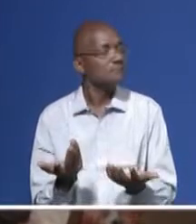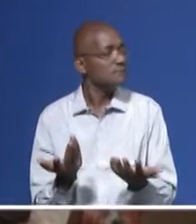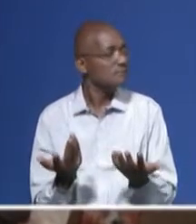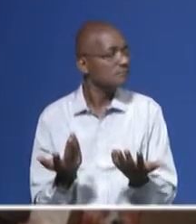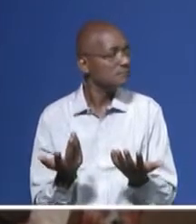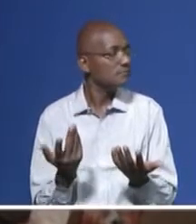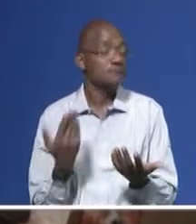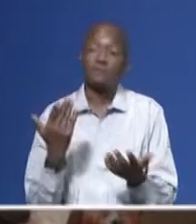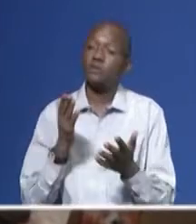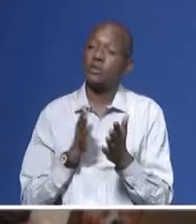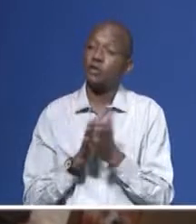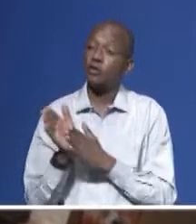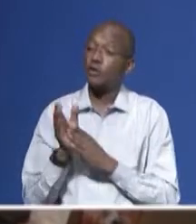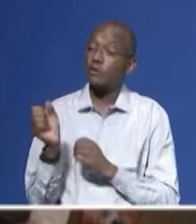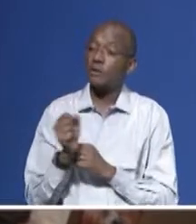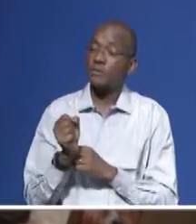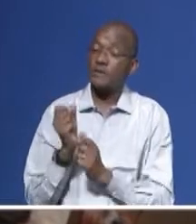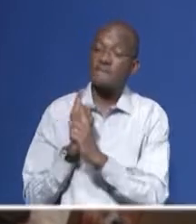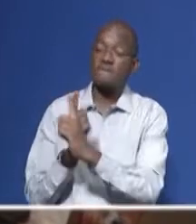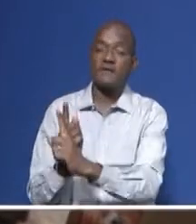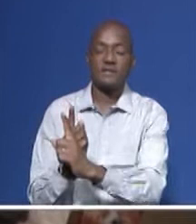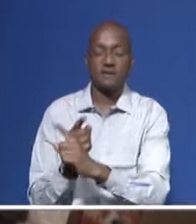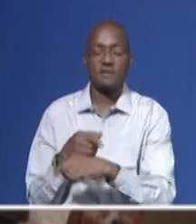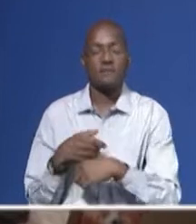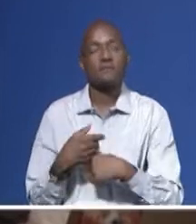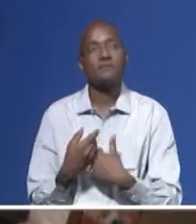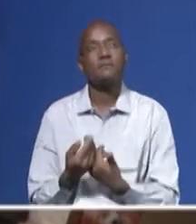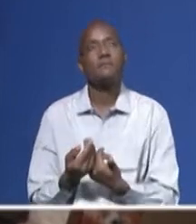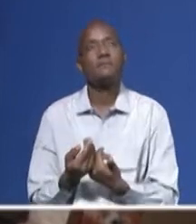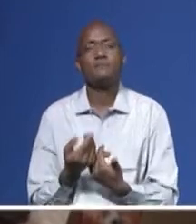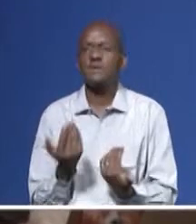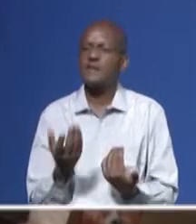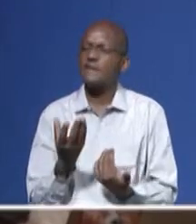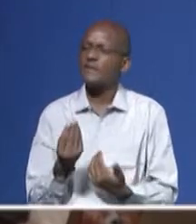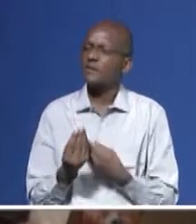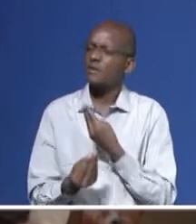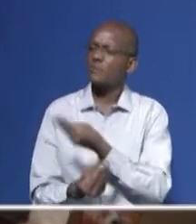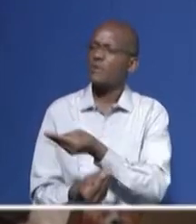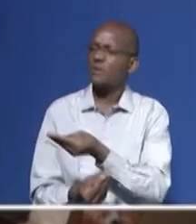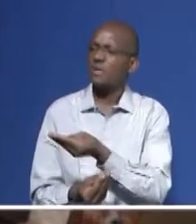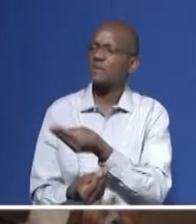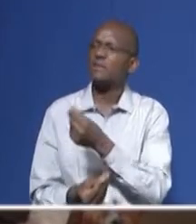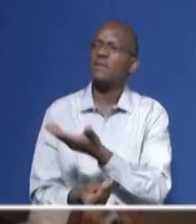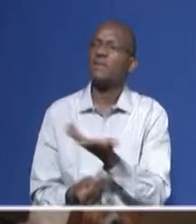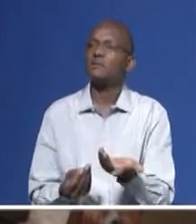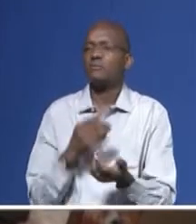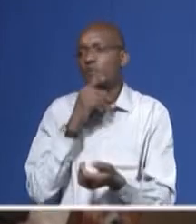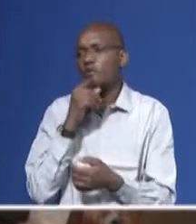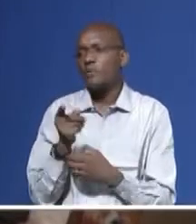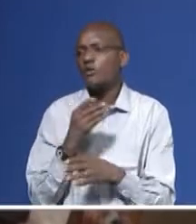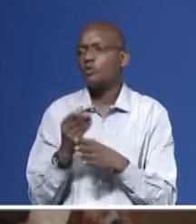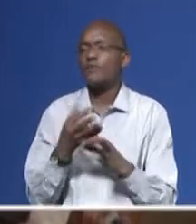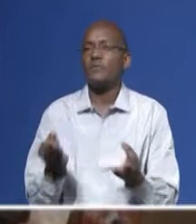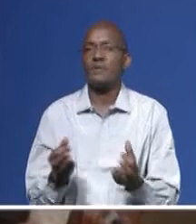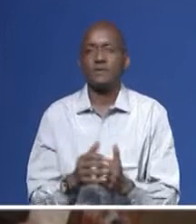Natoroka kwa bibi na baba. Hizo pesa ulizokuwa ukipewa na huyo mwanamume ilikuwa ni kiasi gani na ulikuwa ukizitumiaje